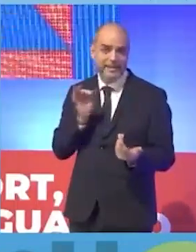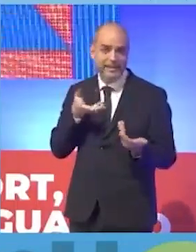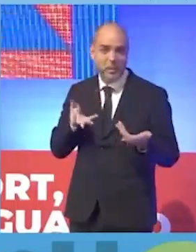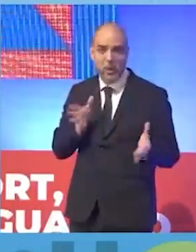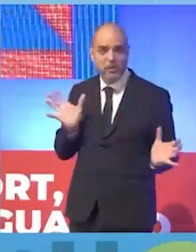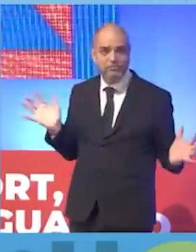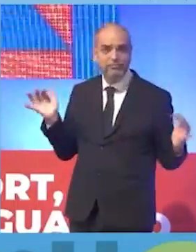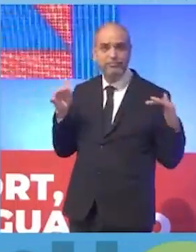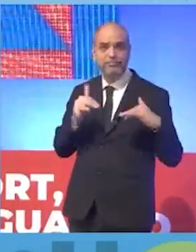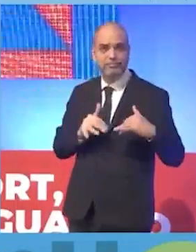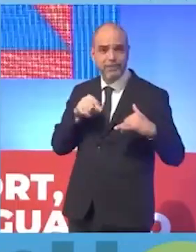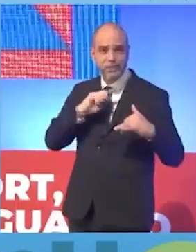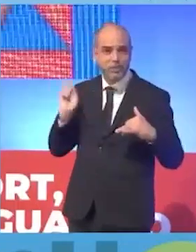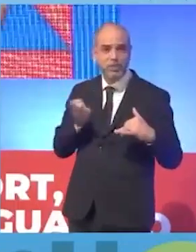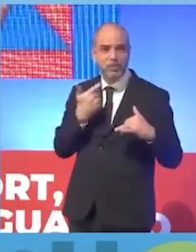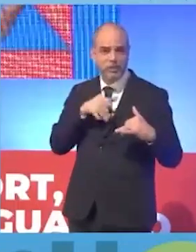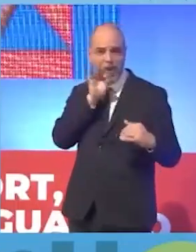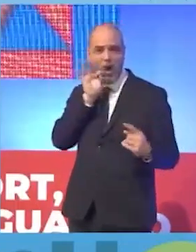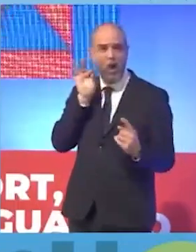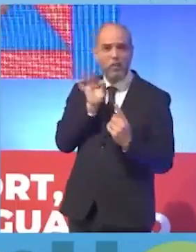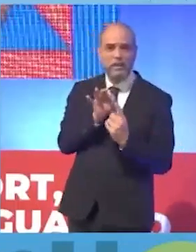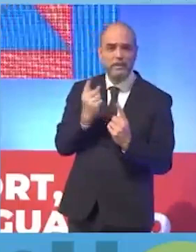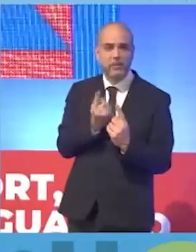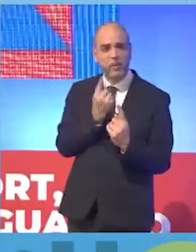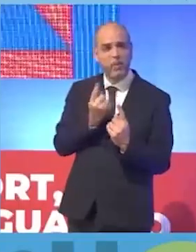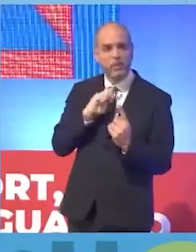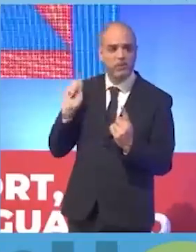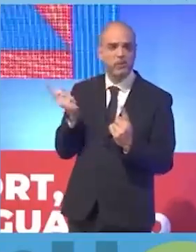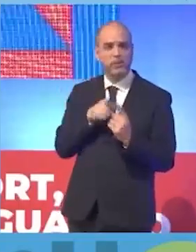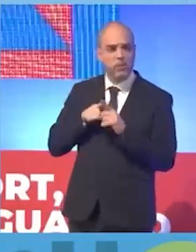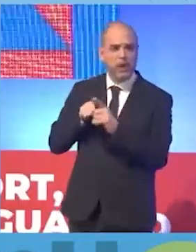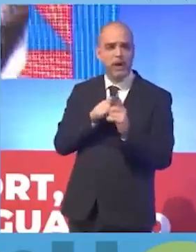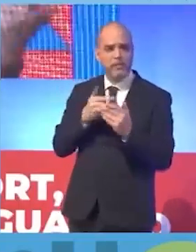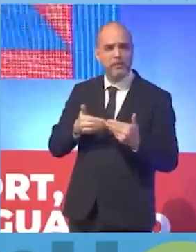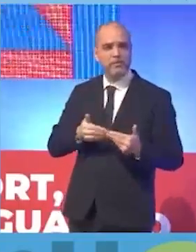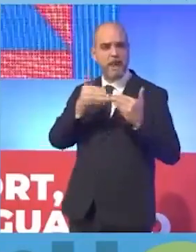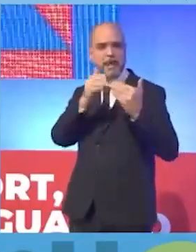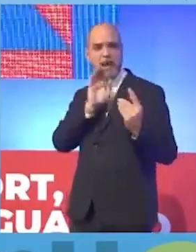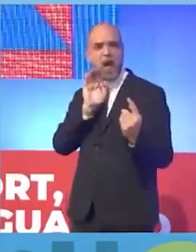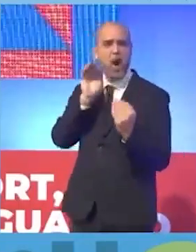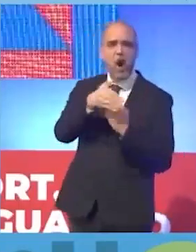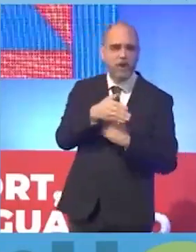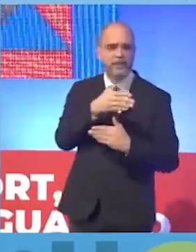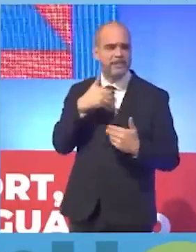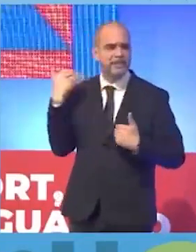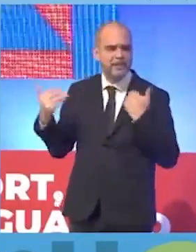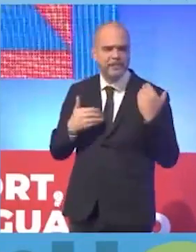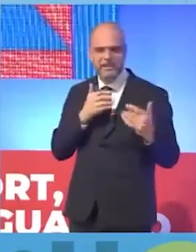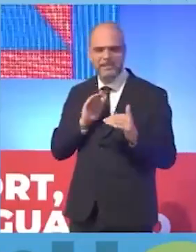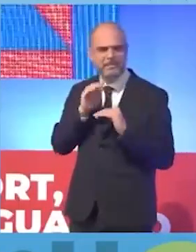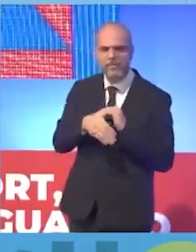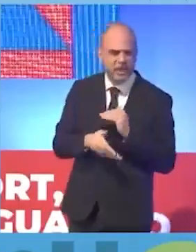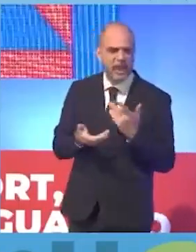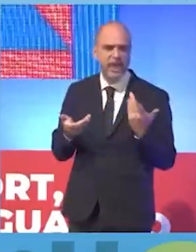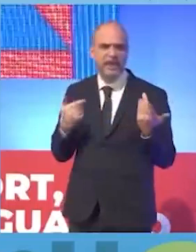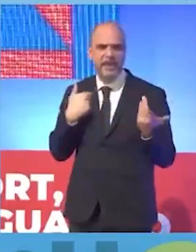riuniti, perché abbiamo tutti lo stesso obiettivo, penso, che è quello di andare oltre, superare quella che è la disabilità, aiutare le persone che